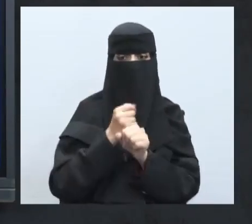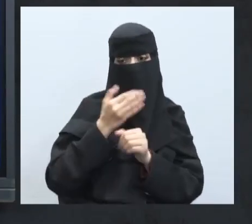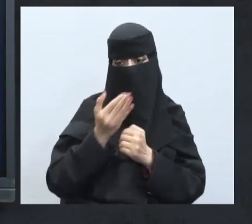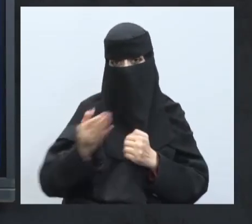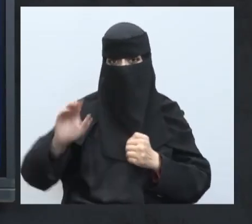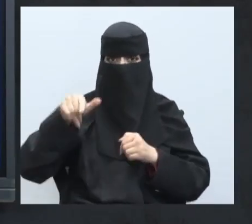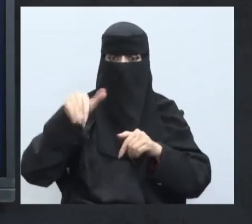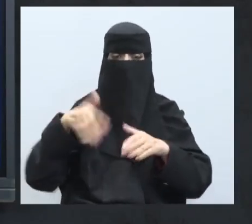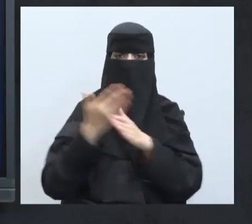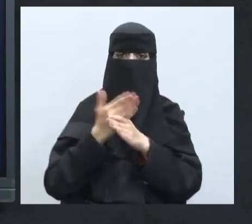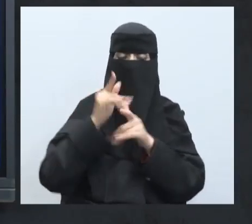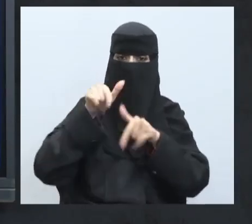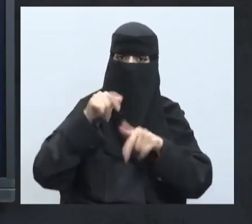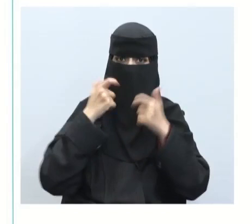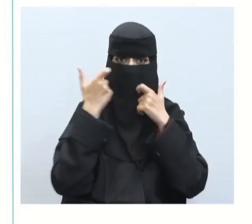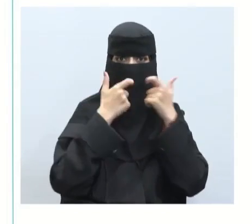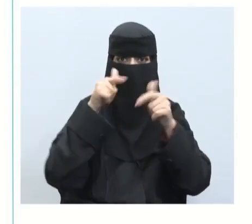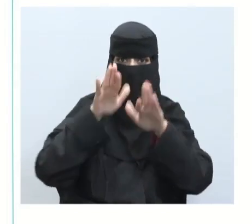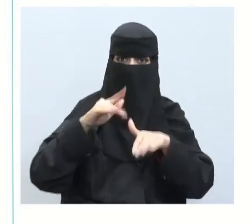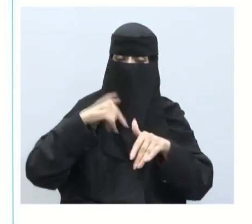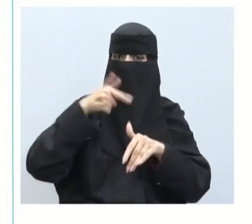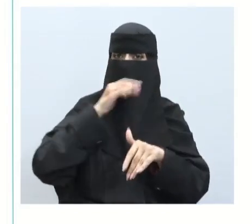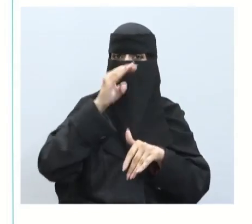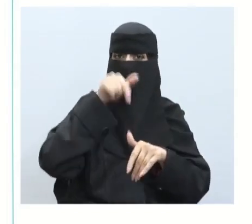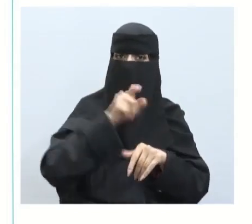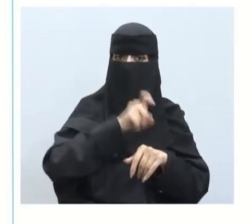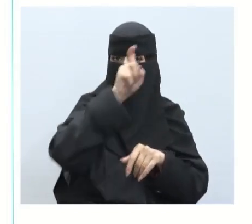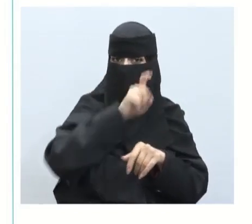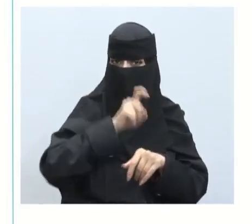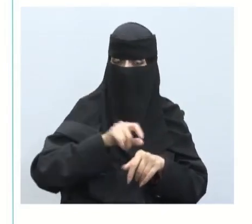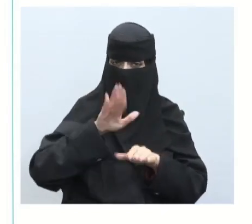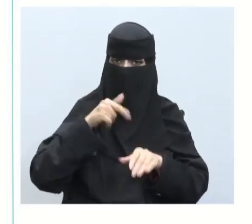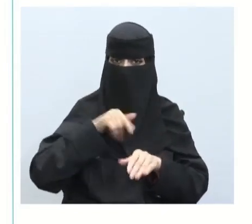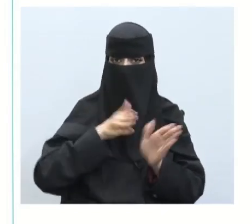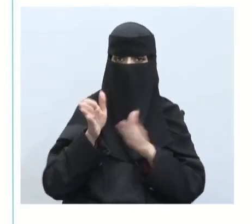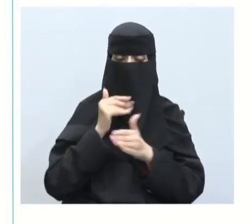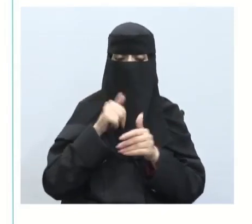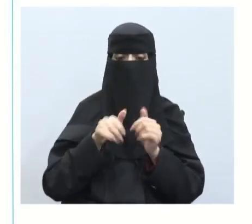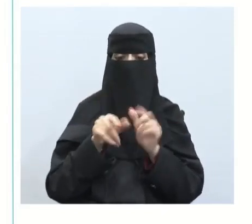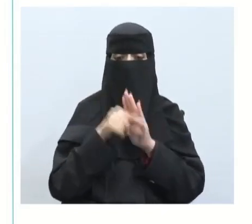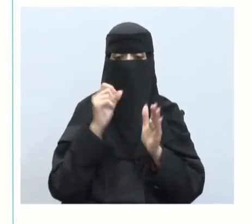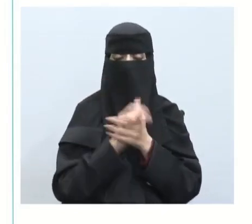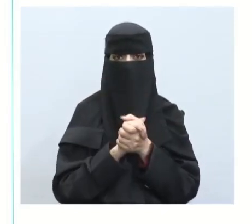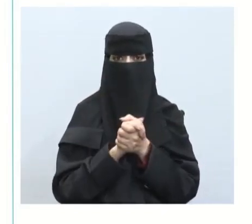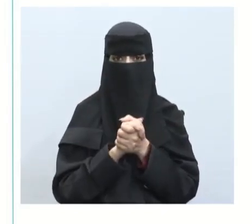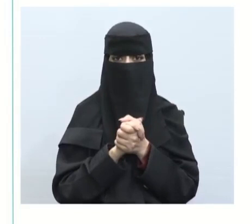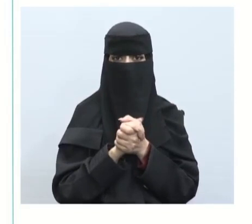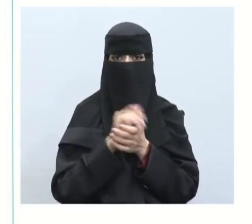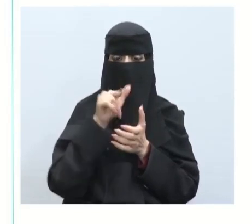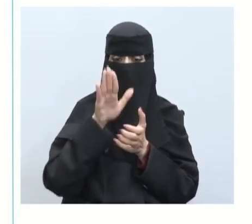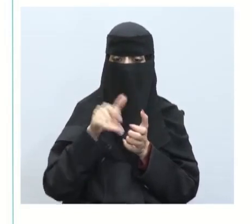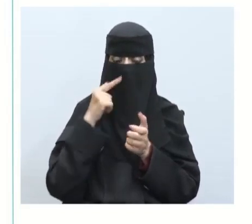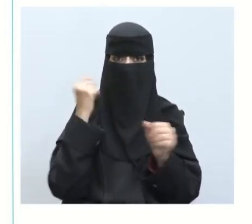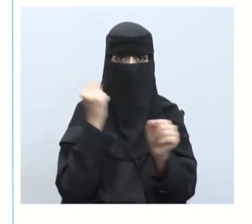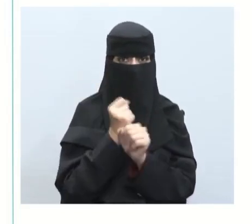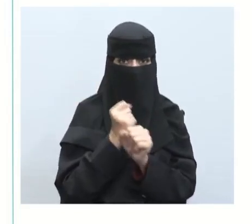عن هذه العوامل وايضا سنوضح ذلك وسنجيب على هذا التساؤل من خلال ثنايا هذا الدرس الادوار